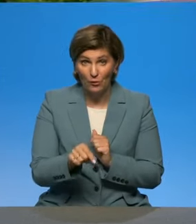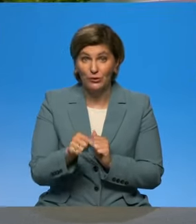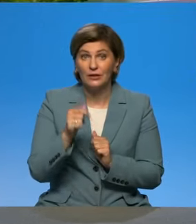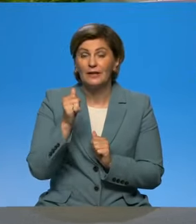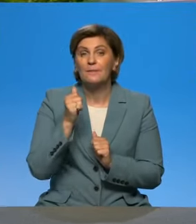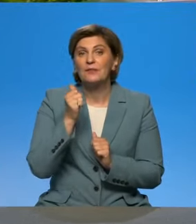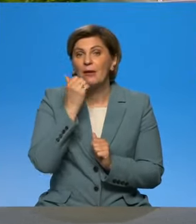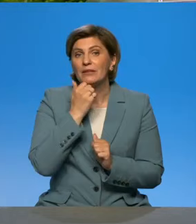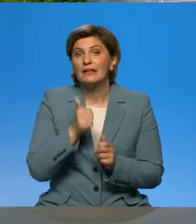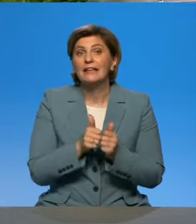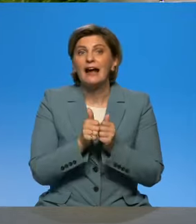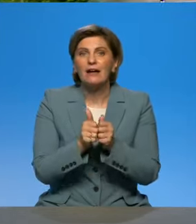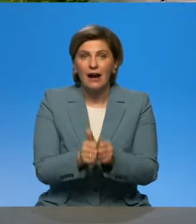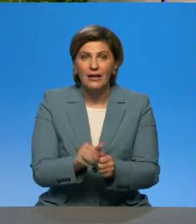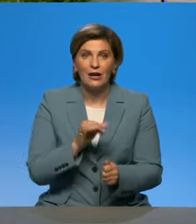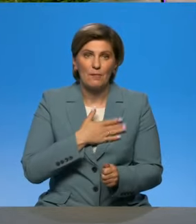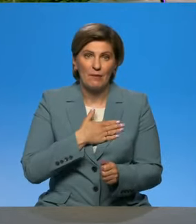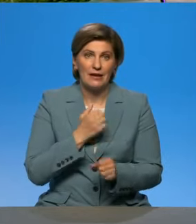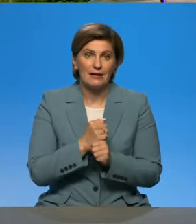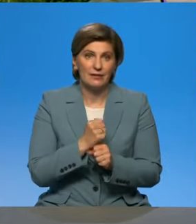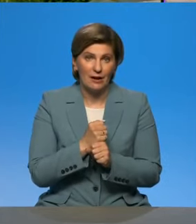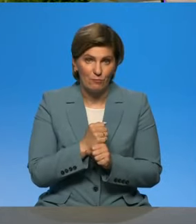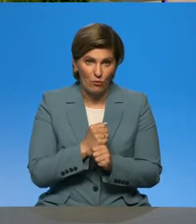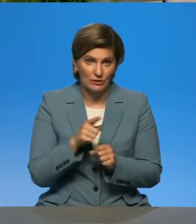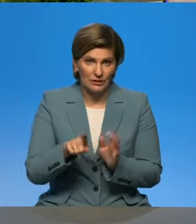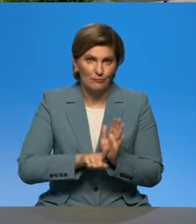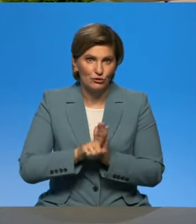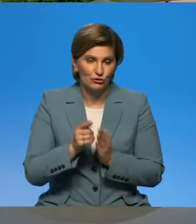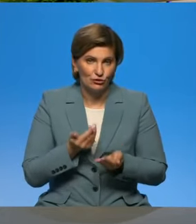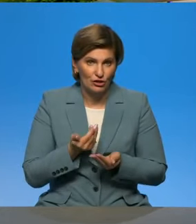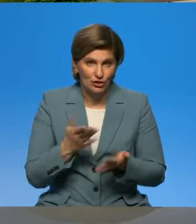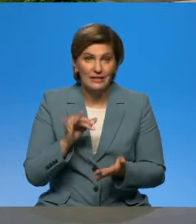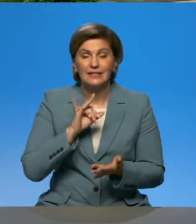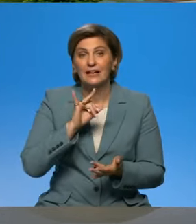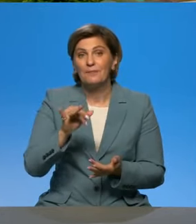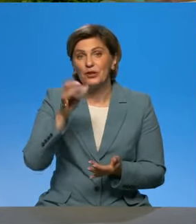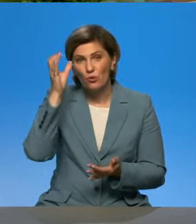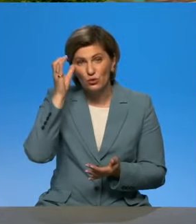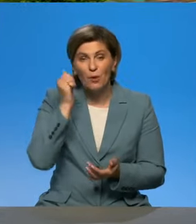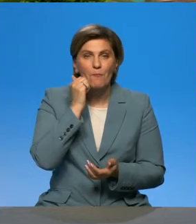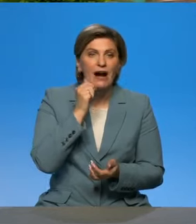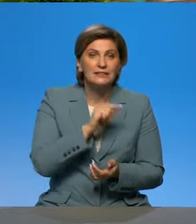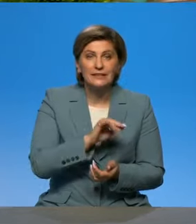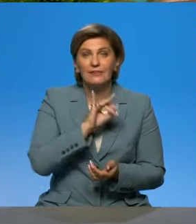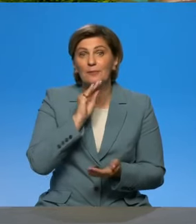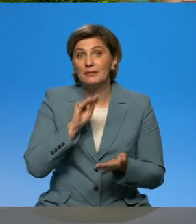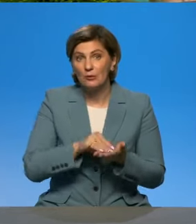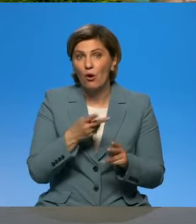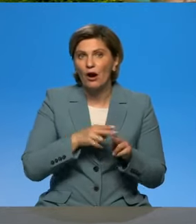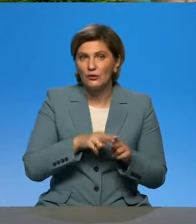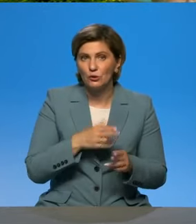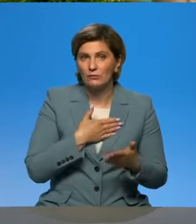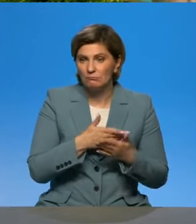и коллегам, и, соответственно, моей работе, которая осуществлялась совместно с учеными вообще и Москвы, и Санкт-Петербурга, которые ездили